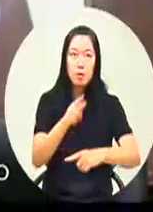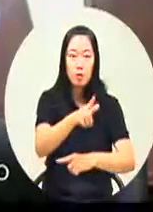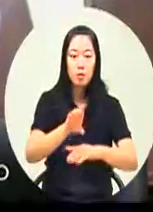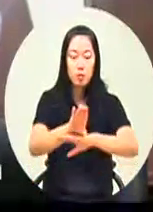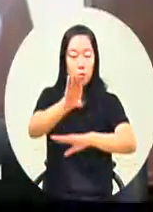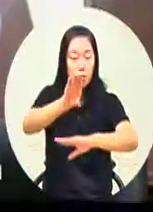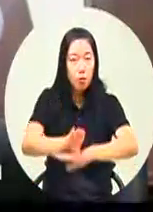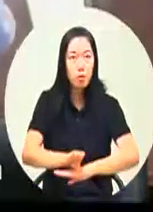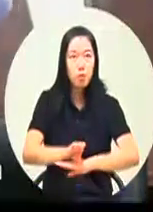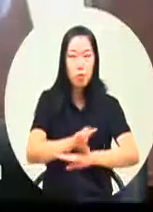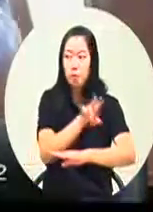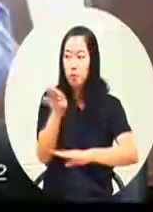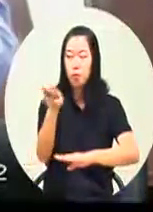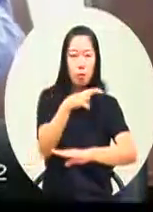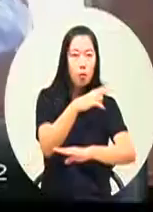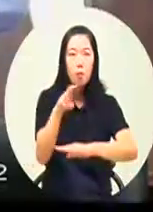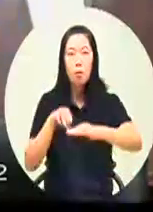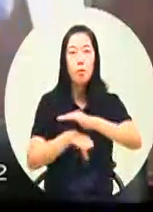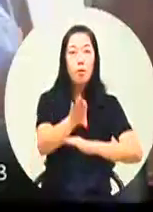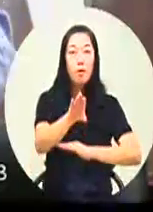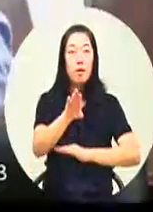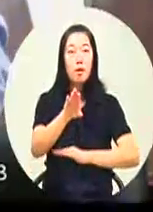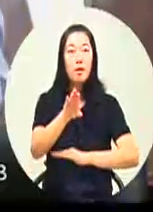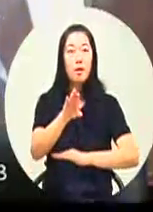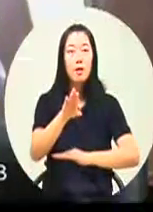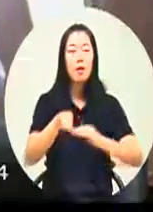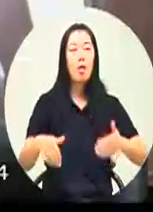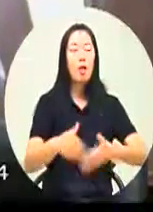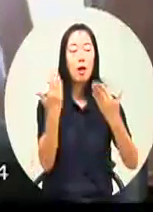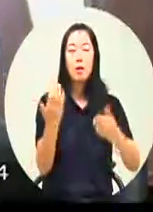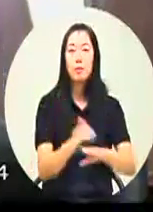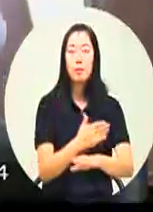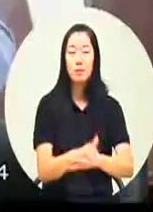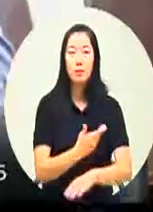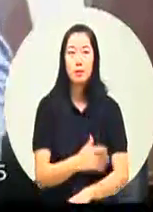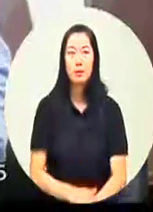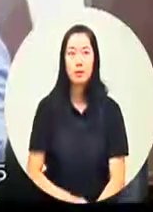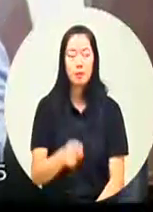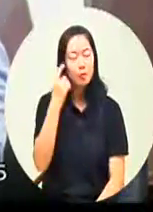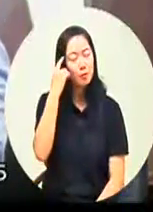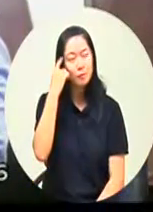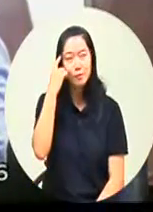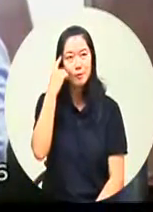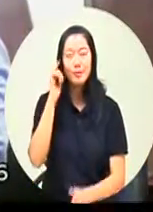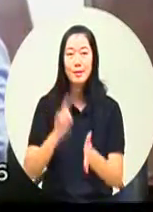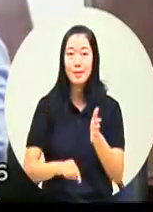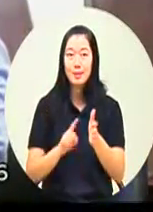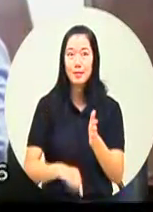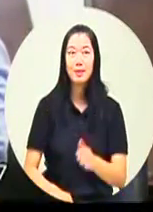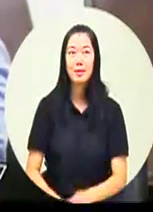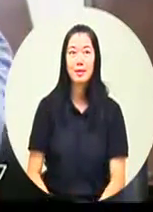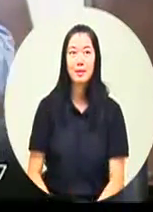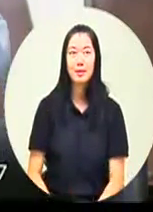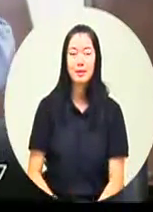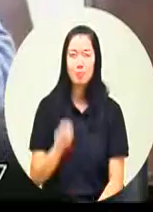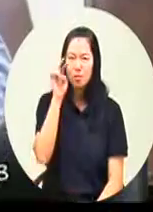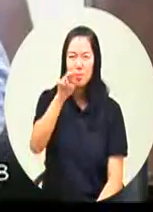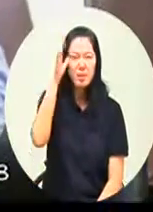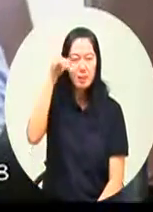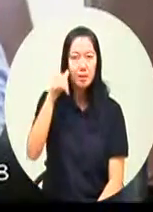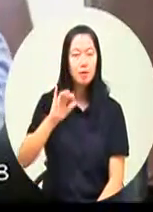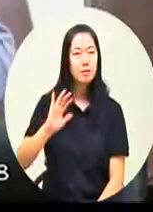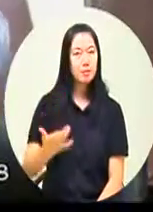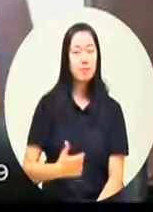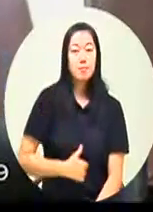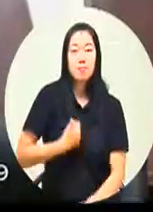来看看也没车，你晒鬼绝对不会车祸，这个逻辑是非常简单，然后看起来是笨，可是它是最聪明